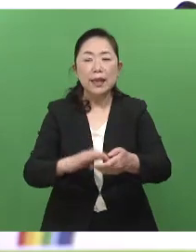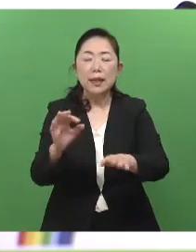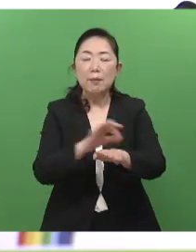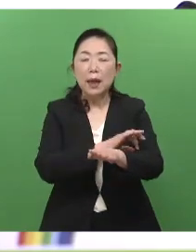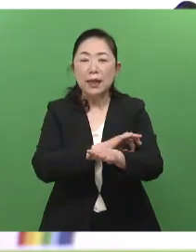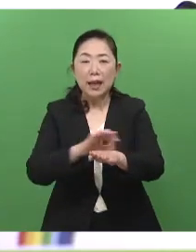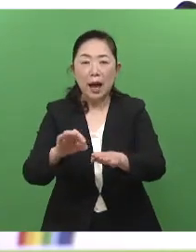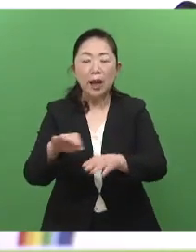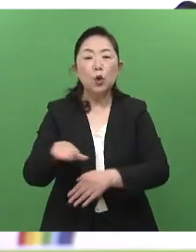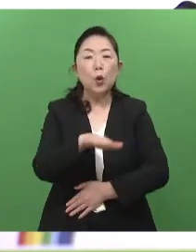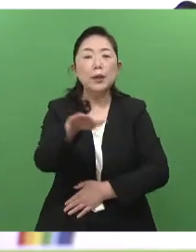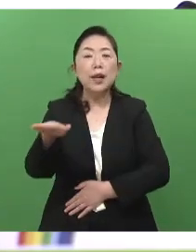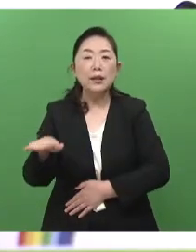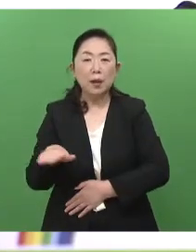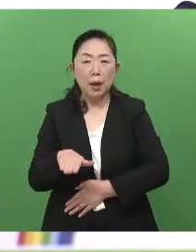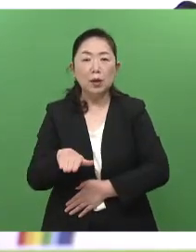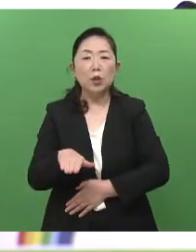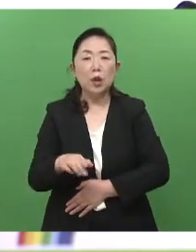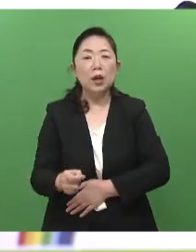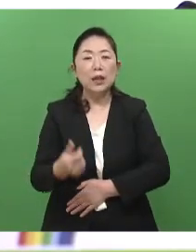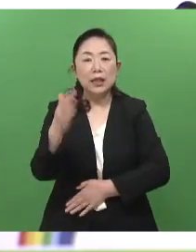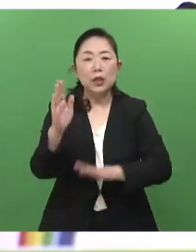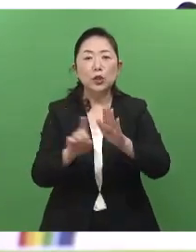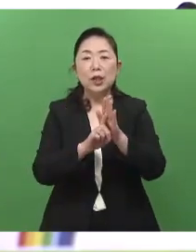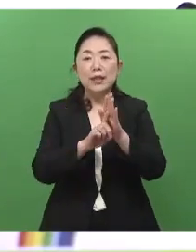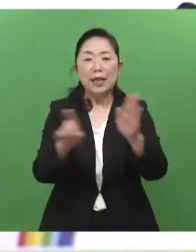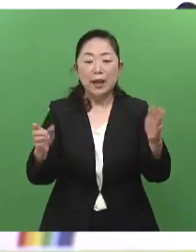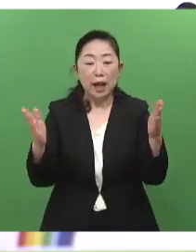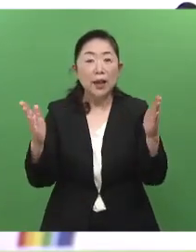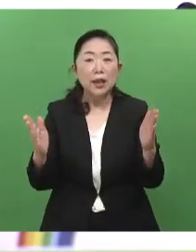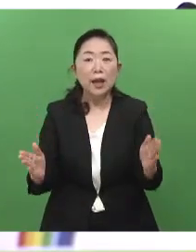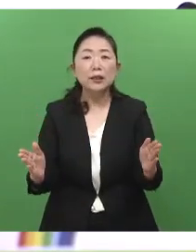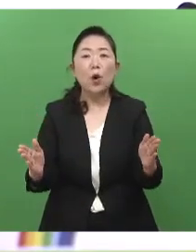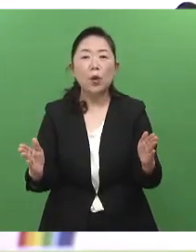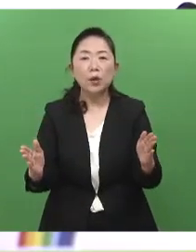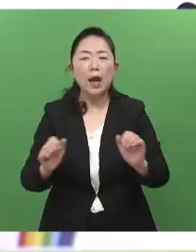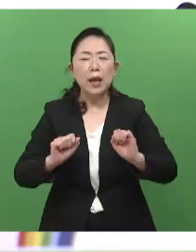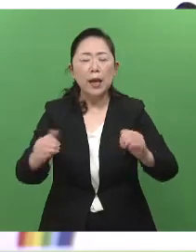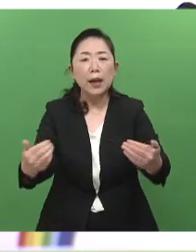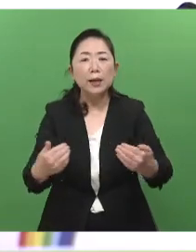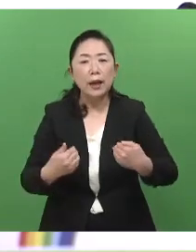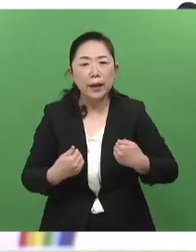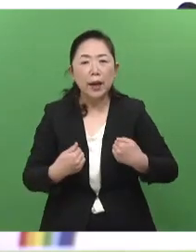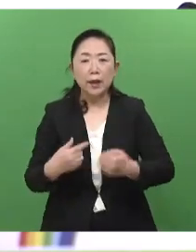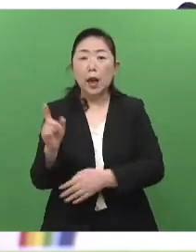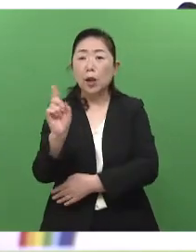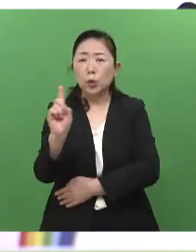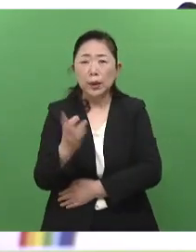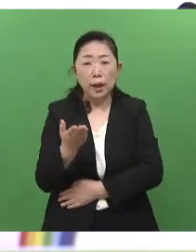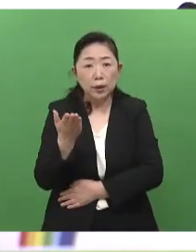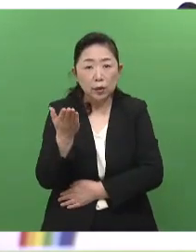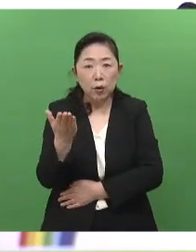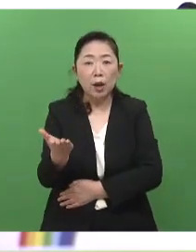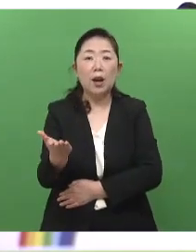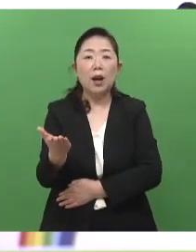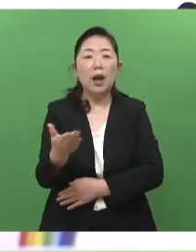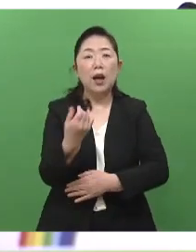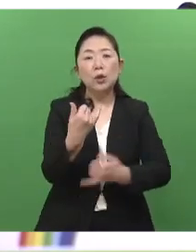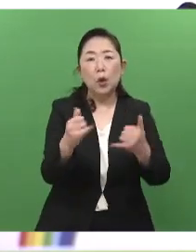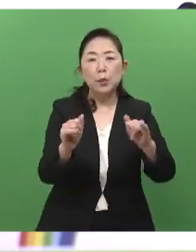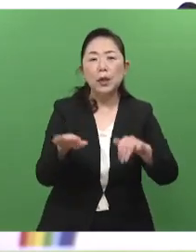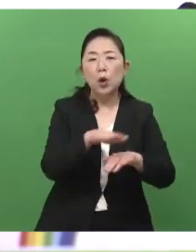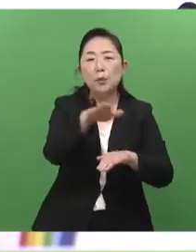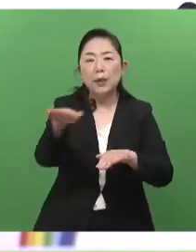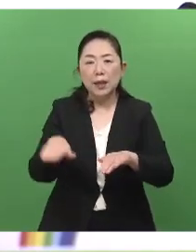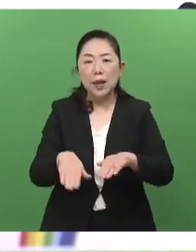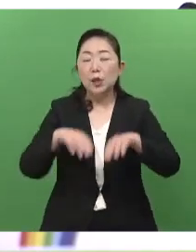も、この緊急事態宣言下において、なすべきこと、また都民の皆さんへの